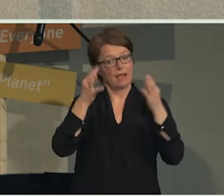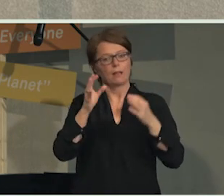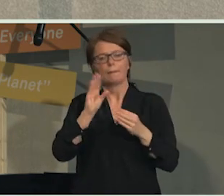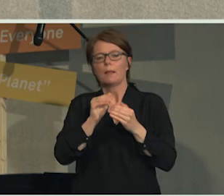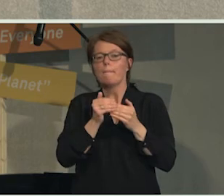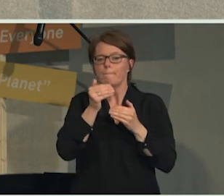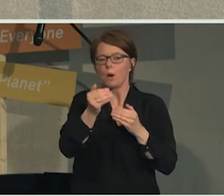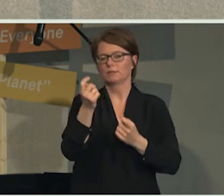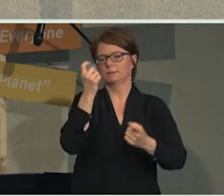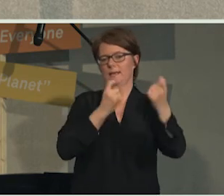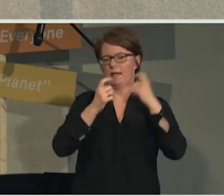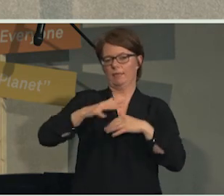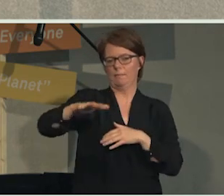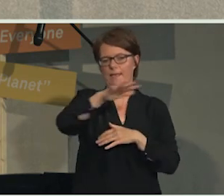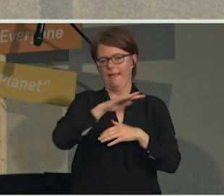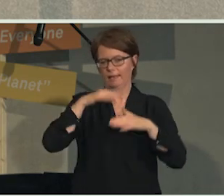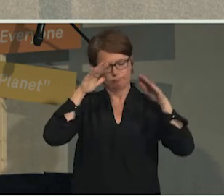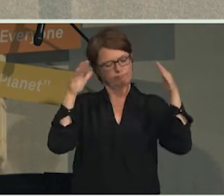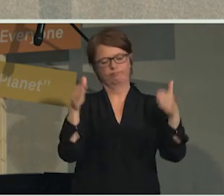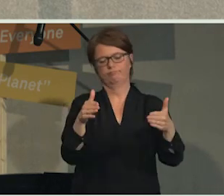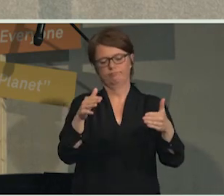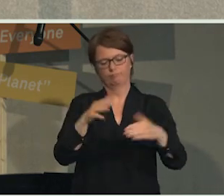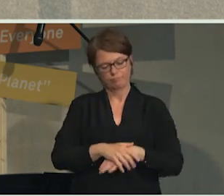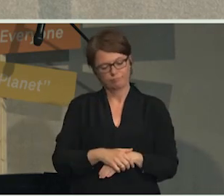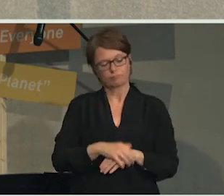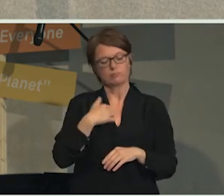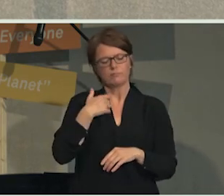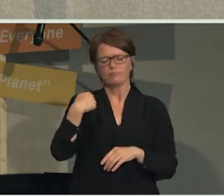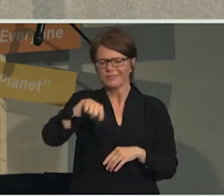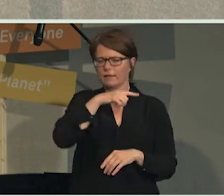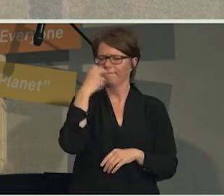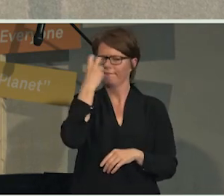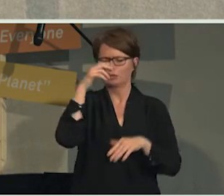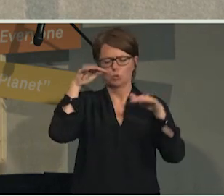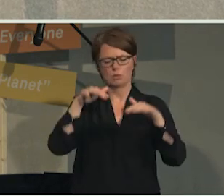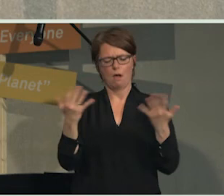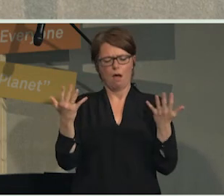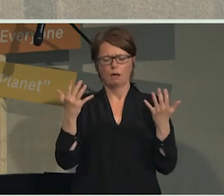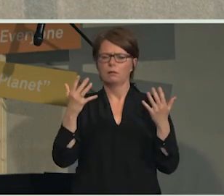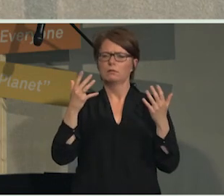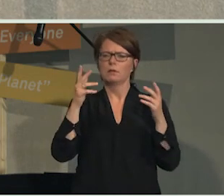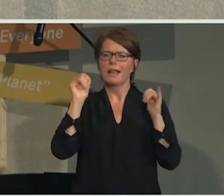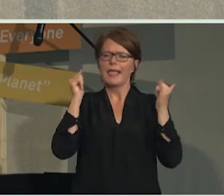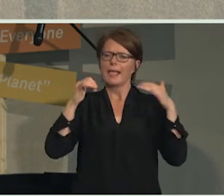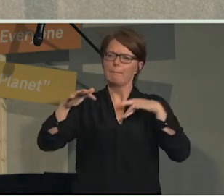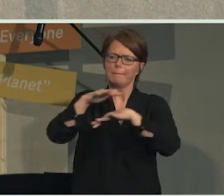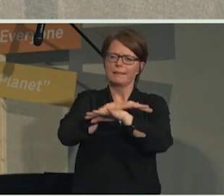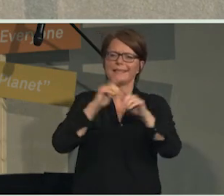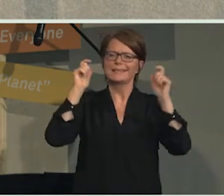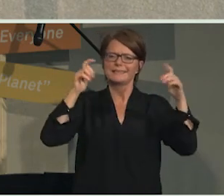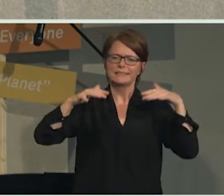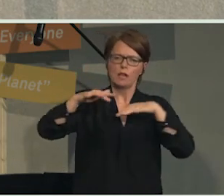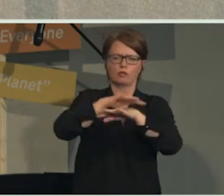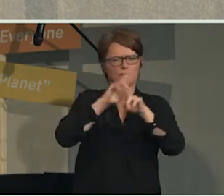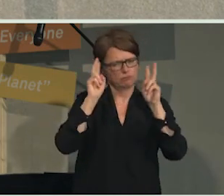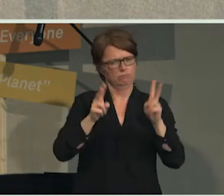In Bezug aber auf meine Kontexte, nämlich die deutsche Theaterwelt, muss ich gestehen, das Projekt von globaler